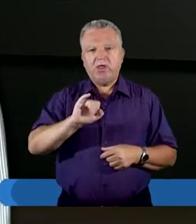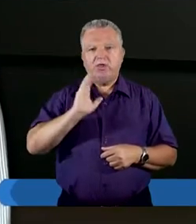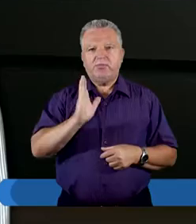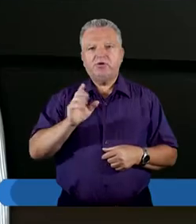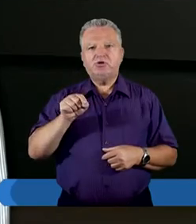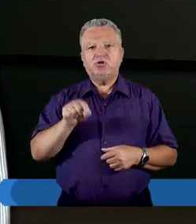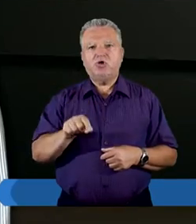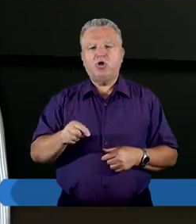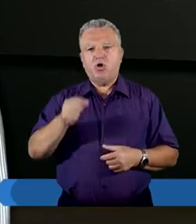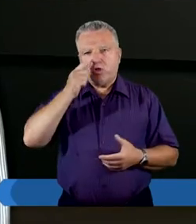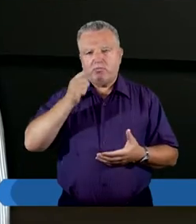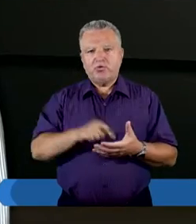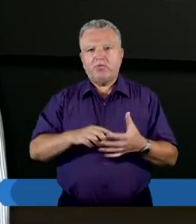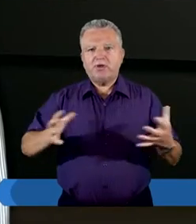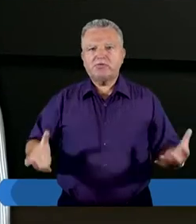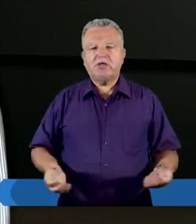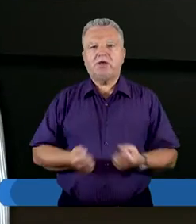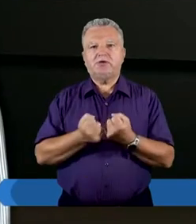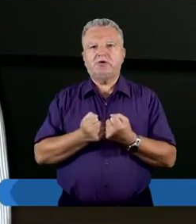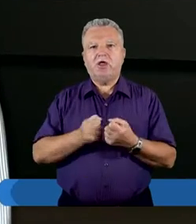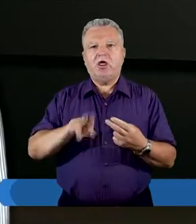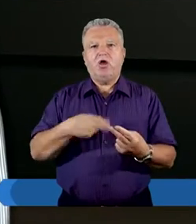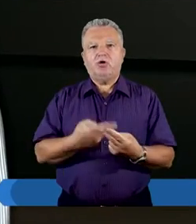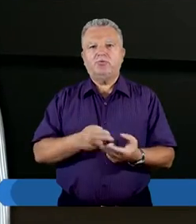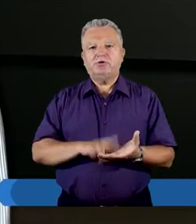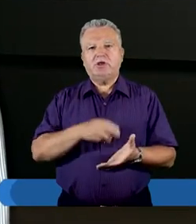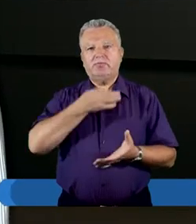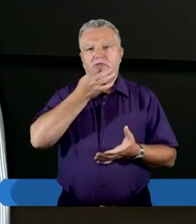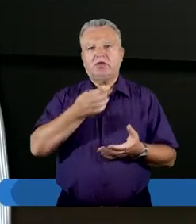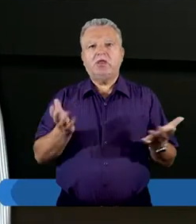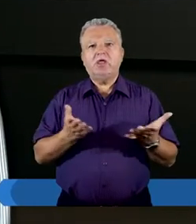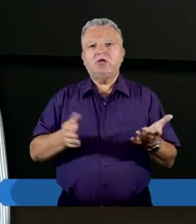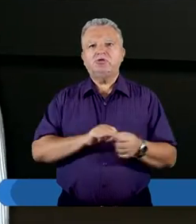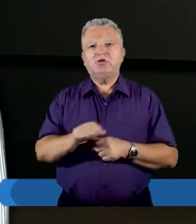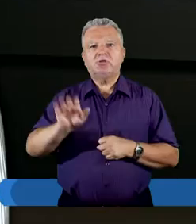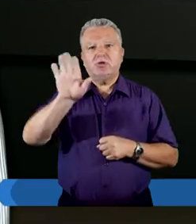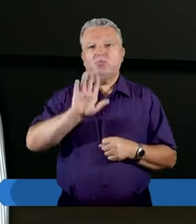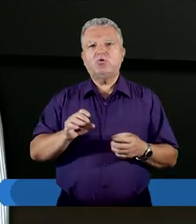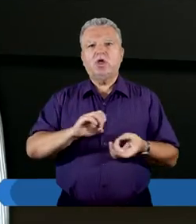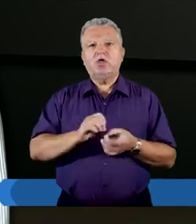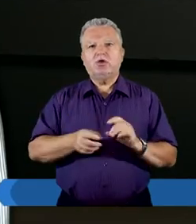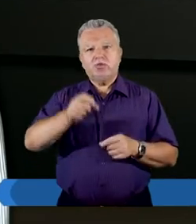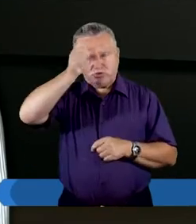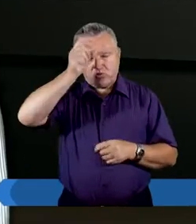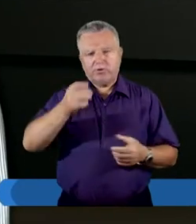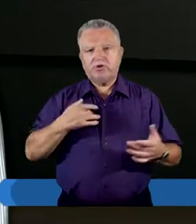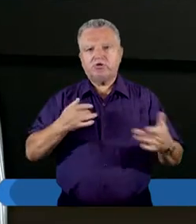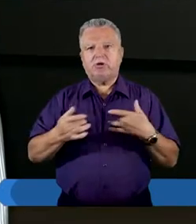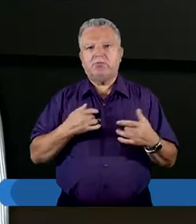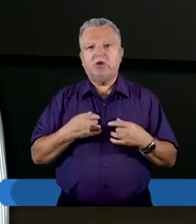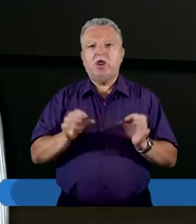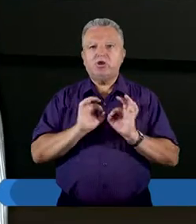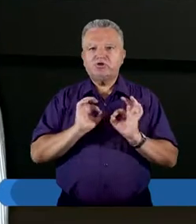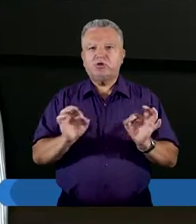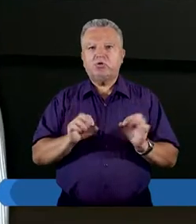to próba znalezienia odpowiedzi na pytanie, gdzie jest Pan Bóg wtedy, kiedy człowiek cierpi, a szczególnie